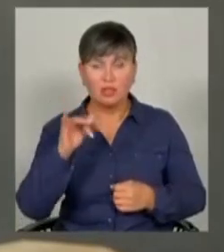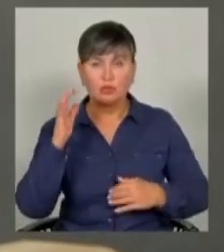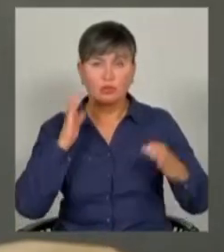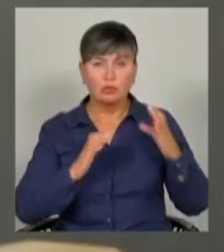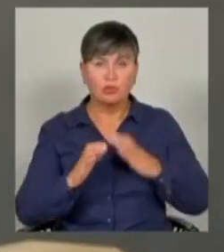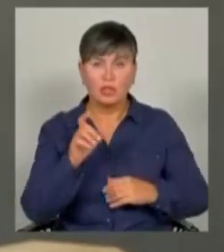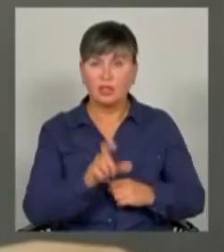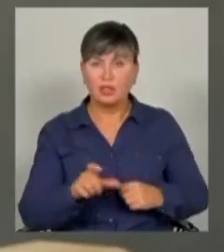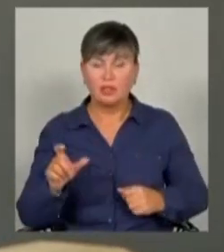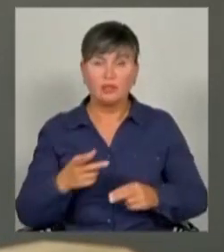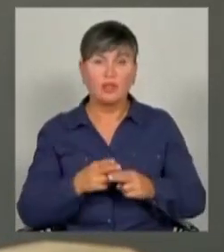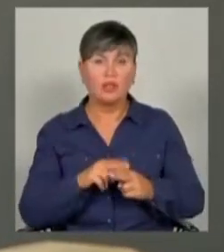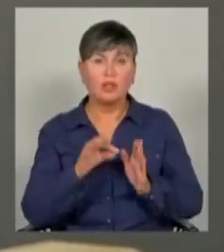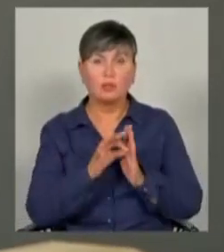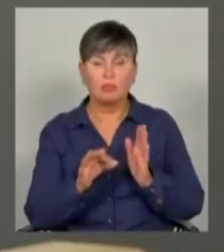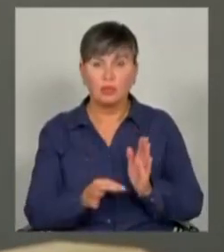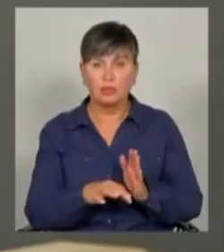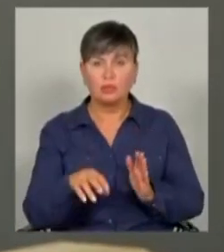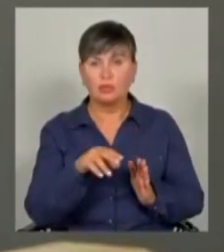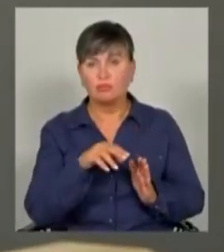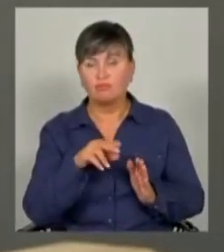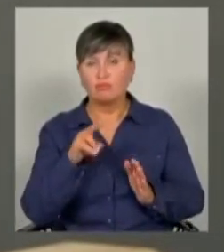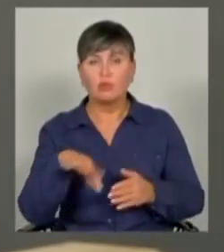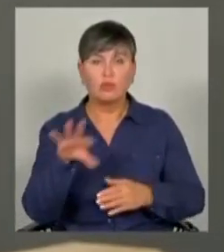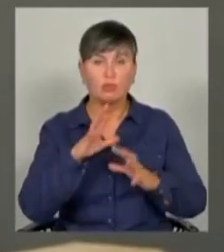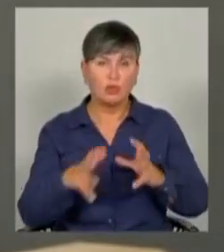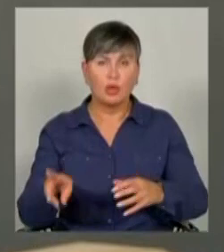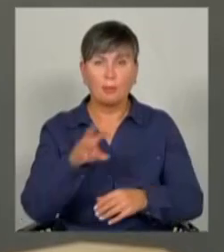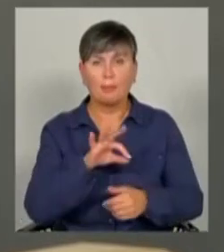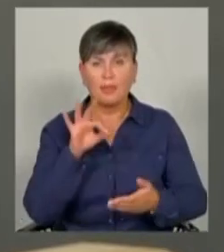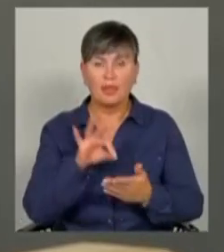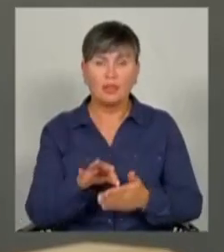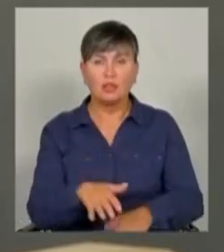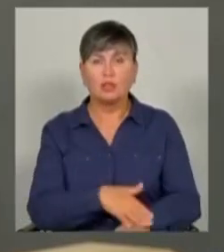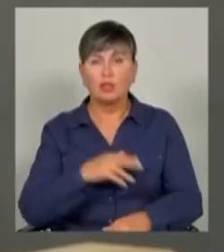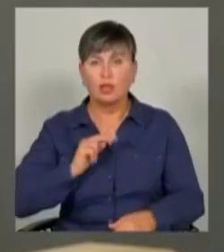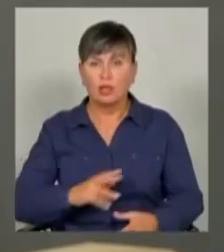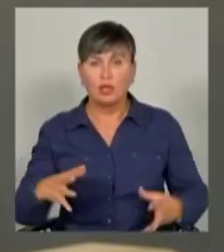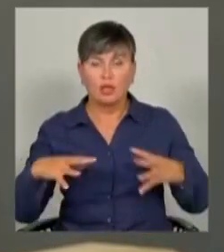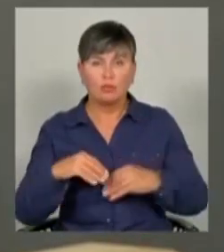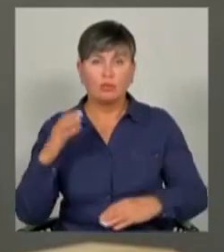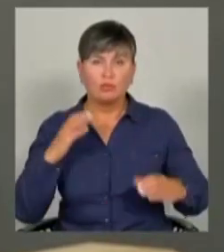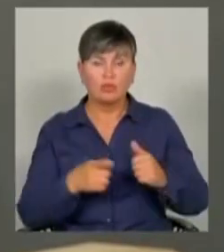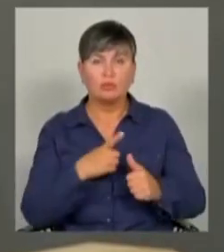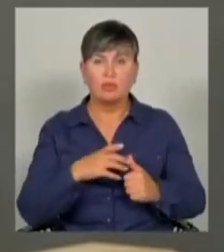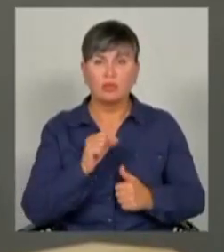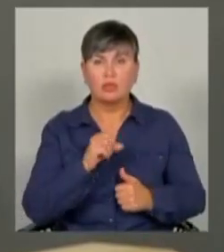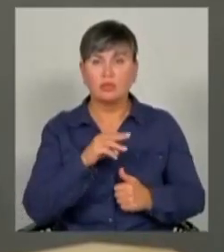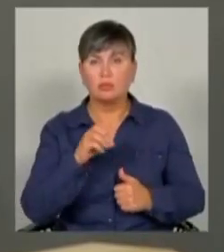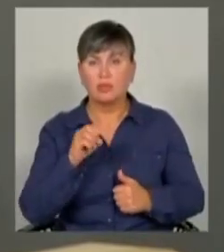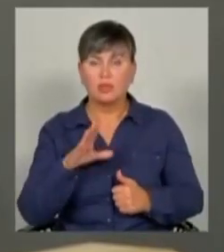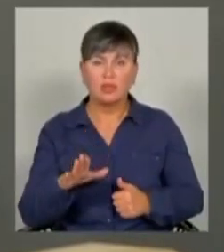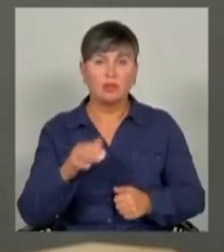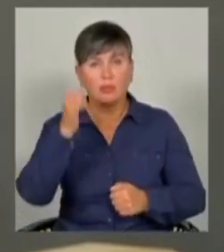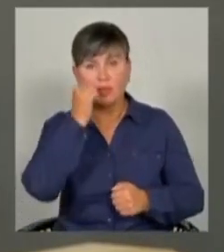студентов. Это принцип Porsche по всему миру. И мы нацелены на долгосрочное сотрудничество с университетом имени Сатпаев,